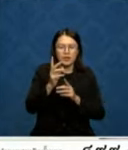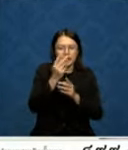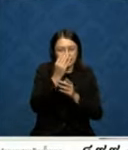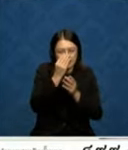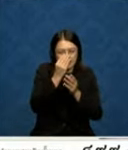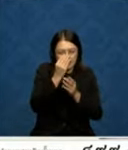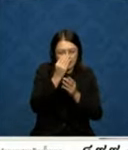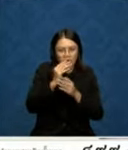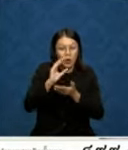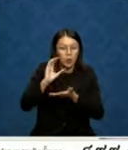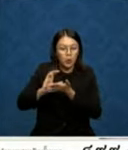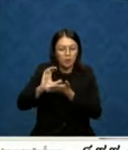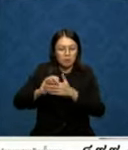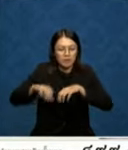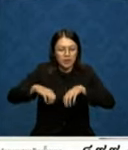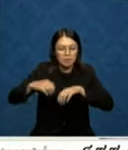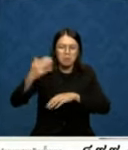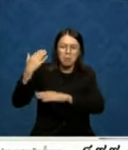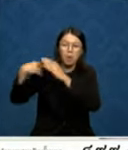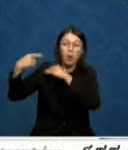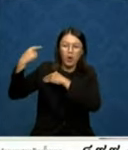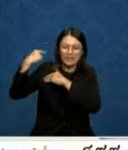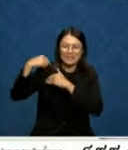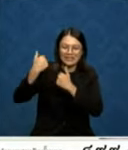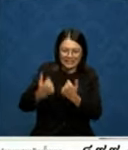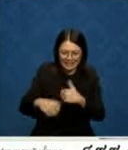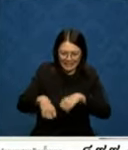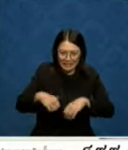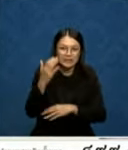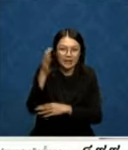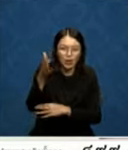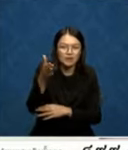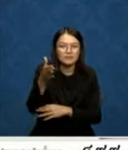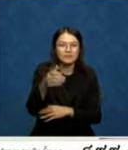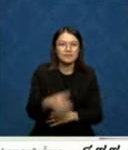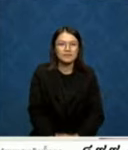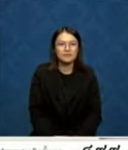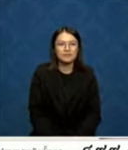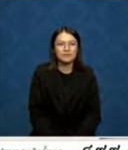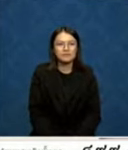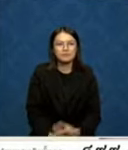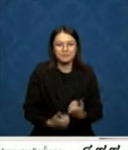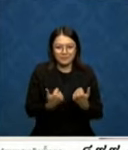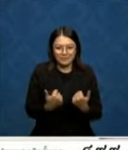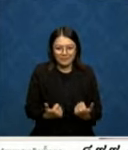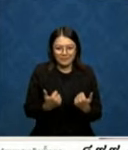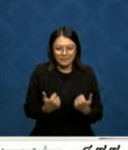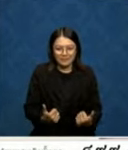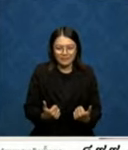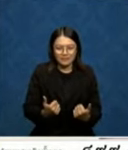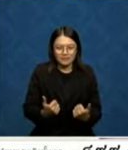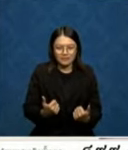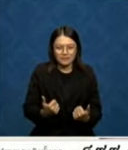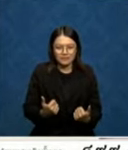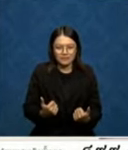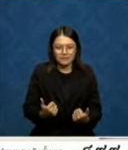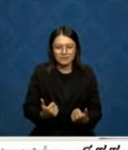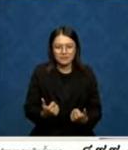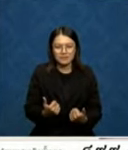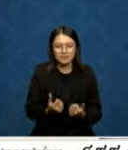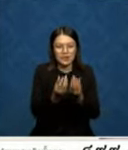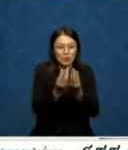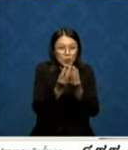งบประมาณที่จัดทําในอดีตปัจจุบันและในอนาคตขณะนี้เราจะเห็นตัวชี้วัด